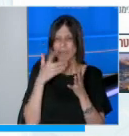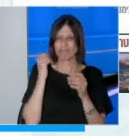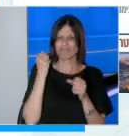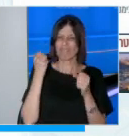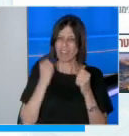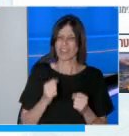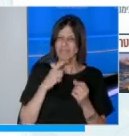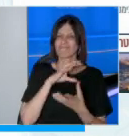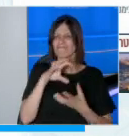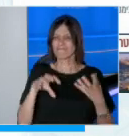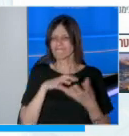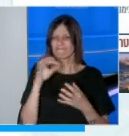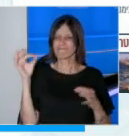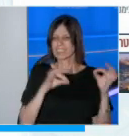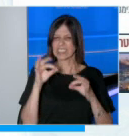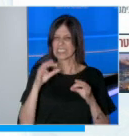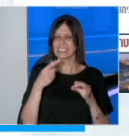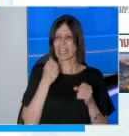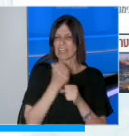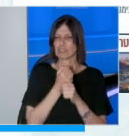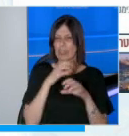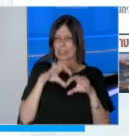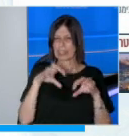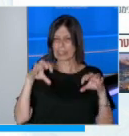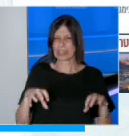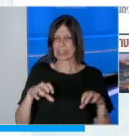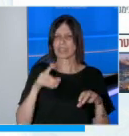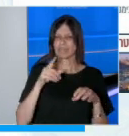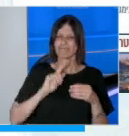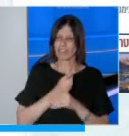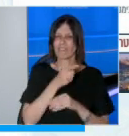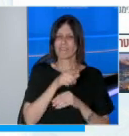בעיר, להעביר צעדת השנאה והשיסוי, תעצרו אותה